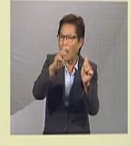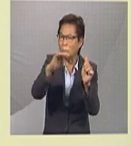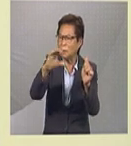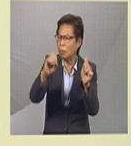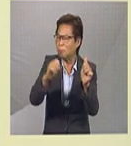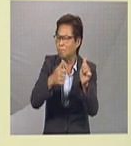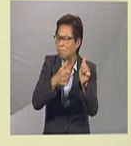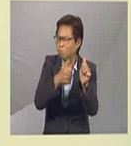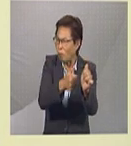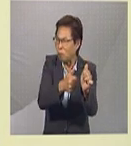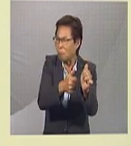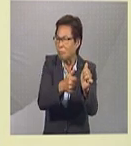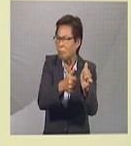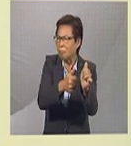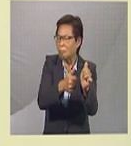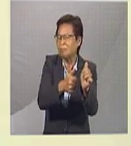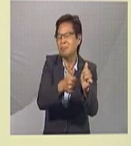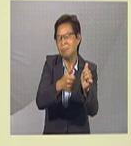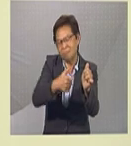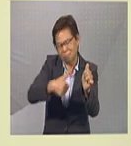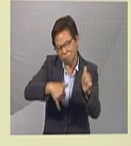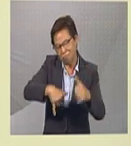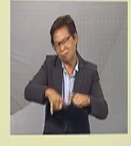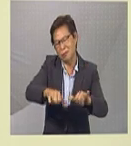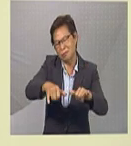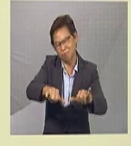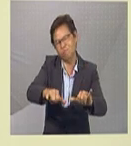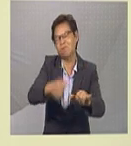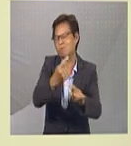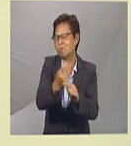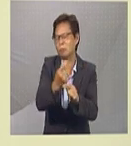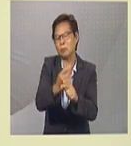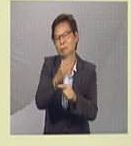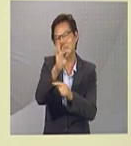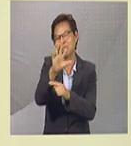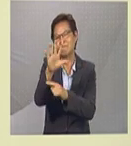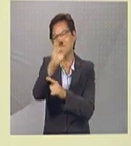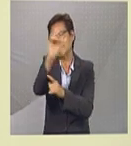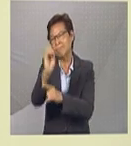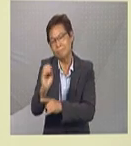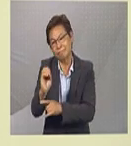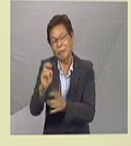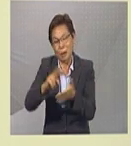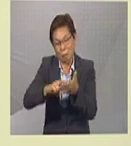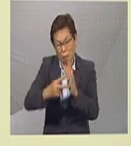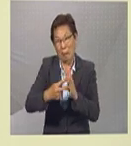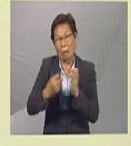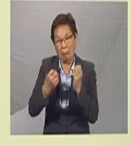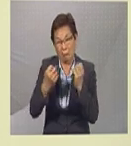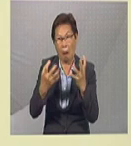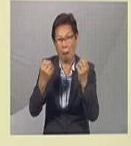kawalan pergerakan masih di peringkat 95%. Bermakna masih ramai